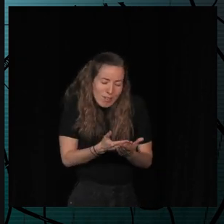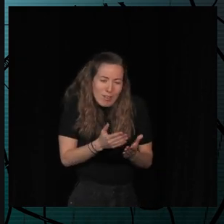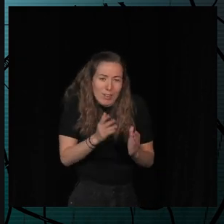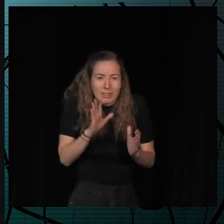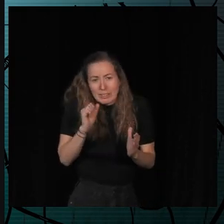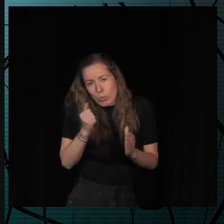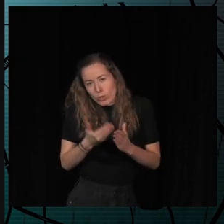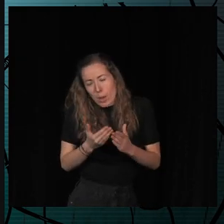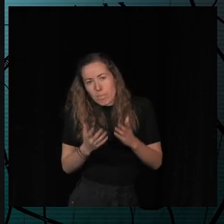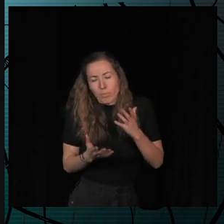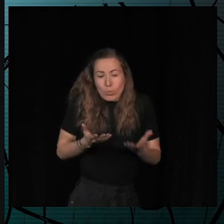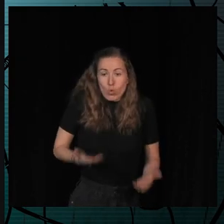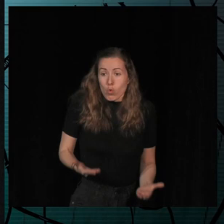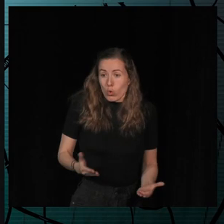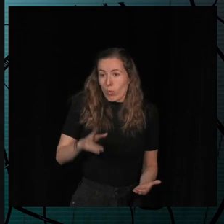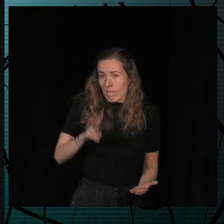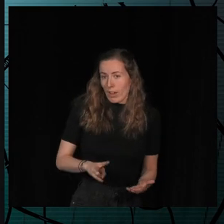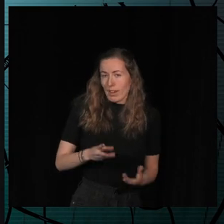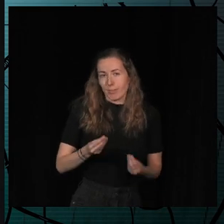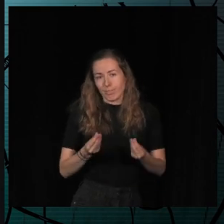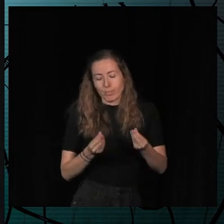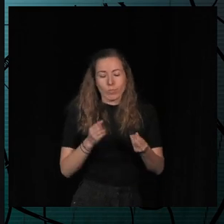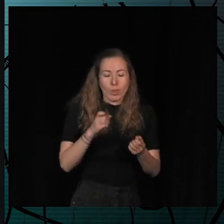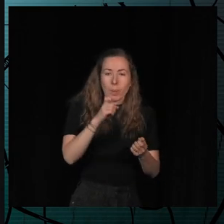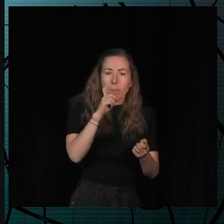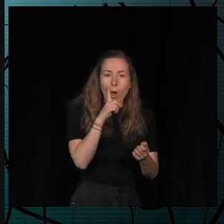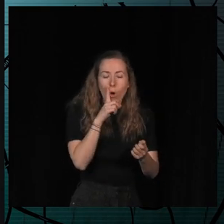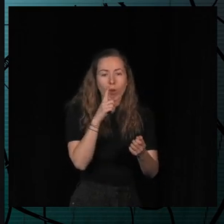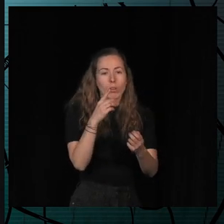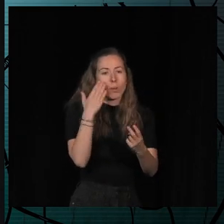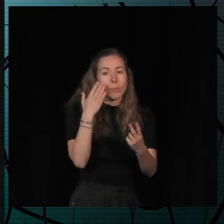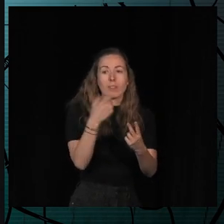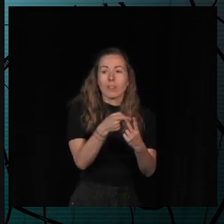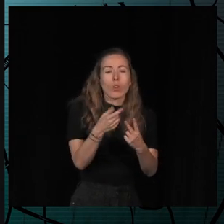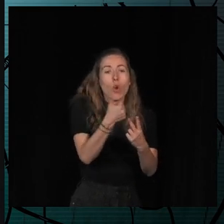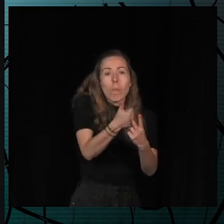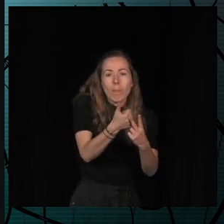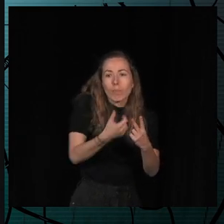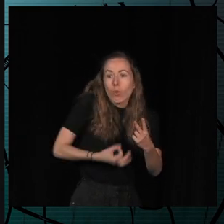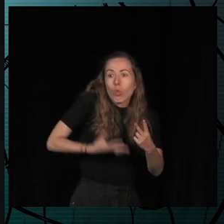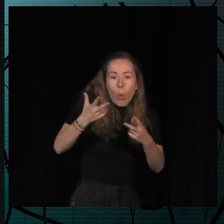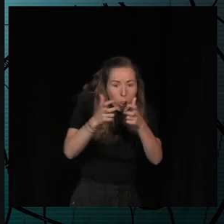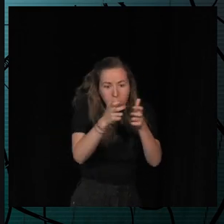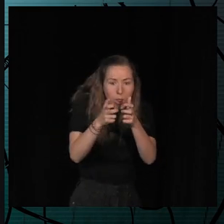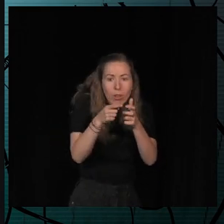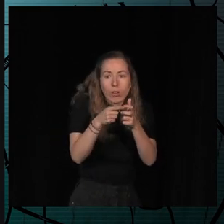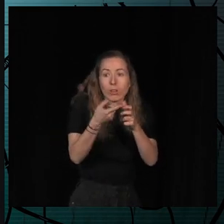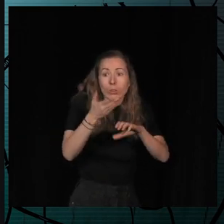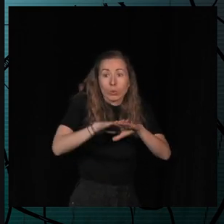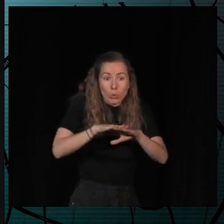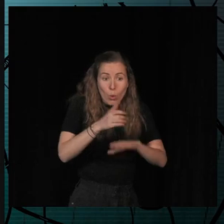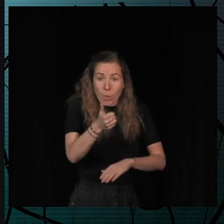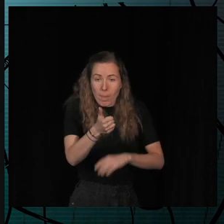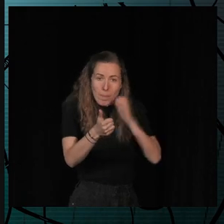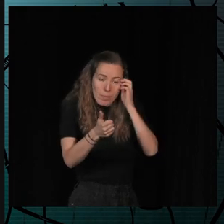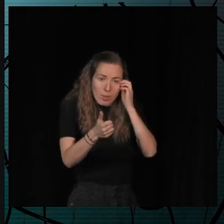euh voilà maintenant en effet souvent les parents qui eux-mêmes joueraient trop euh étrangement on un rapport